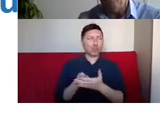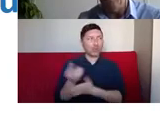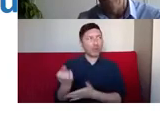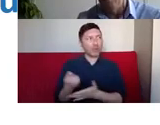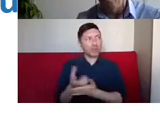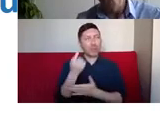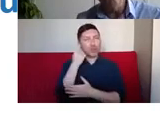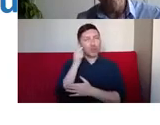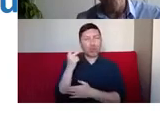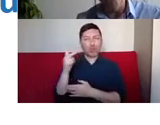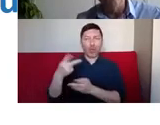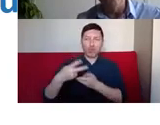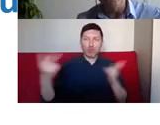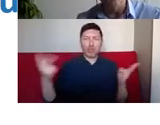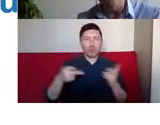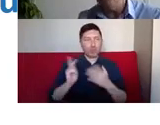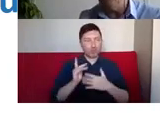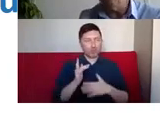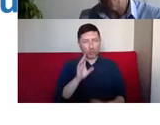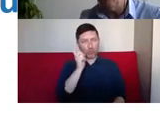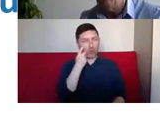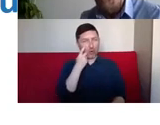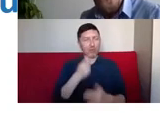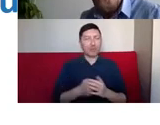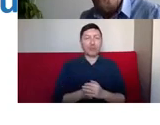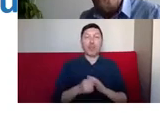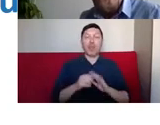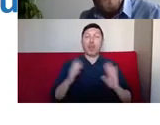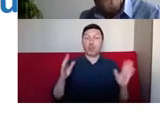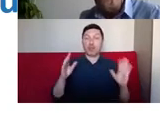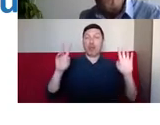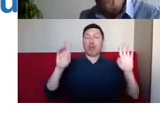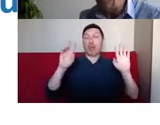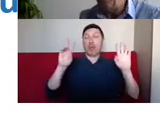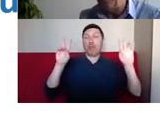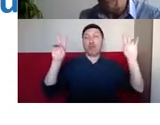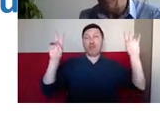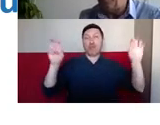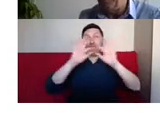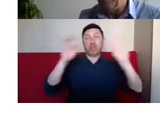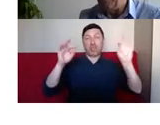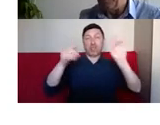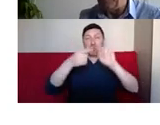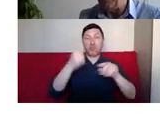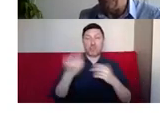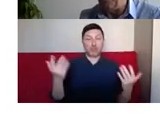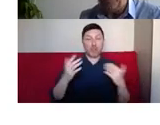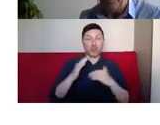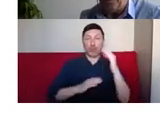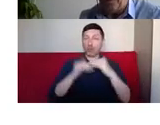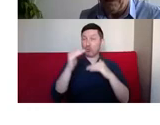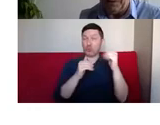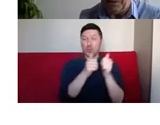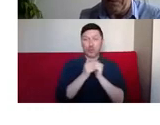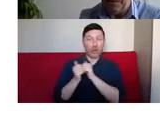leur public. En tout cas, voilà, le maître mot, c'est celui-ci, c'est construisons, sur la diapo d'après, construisons ensemble cette semaine européenne